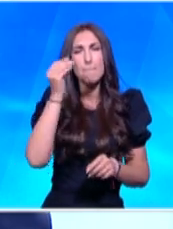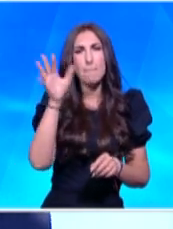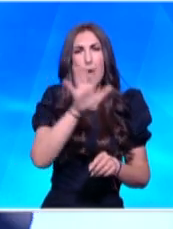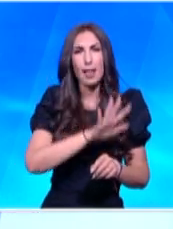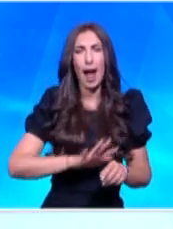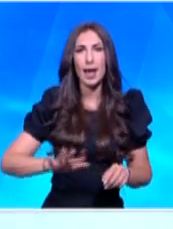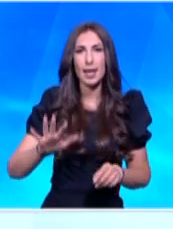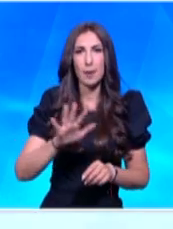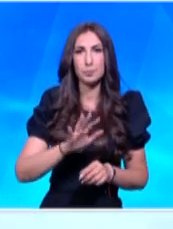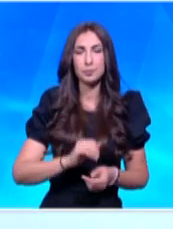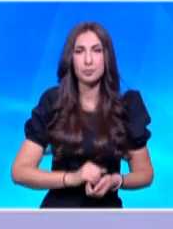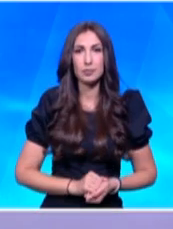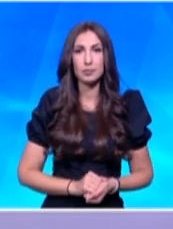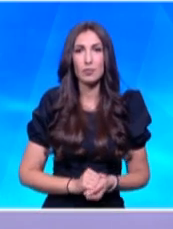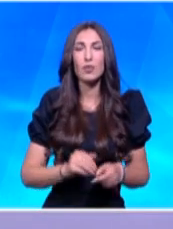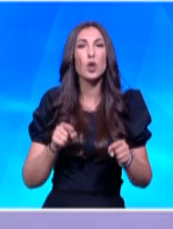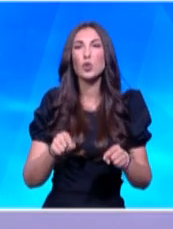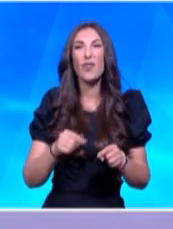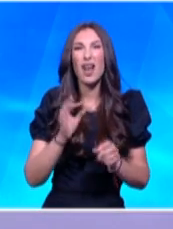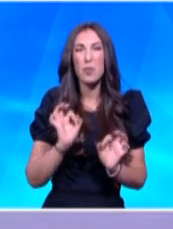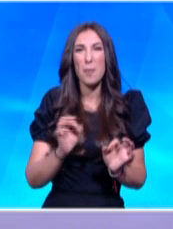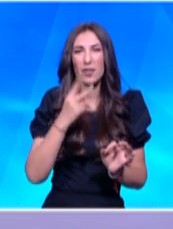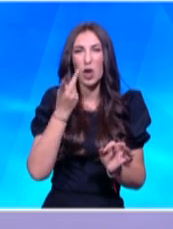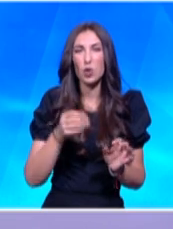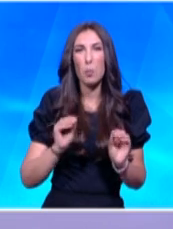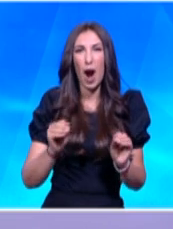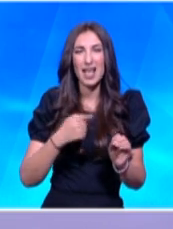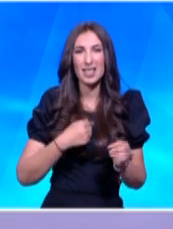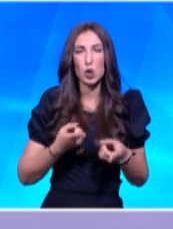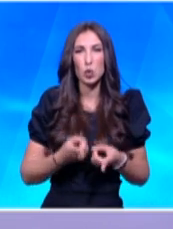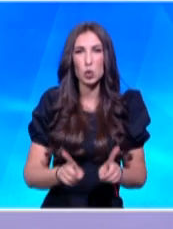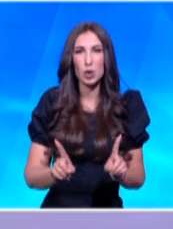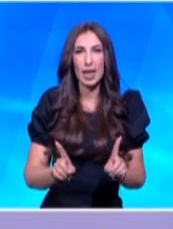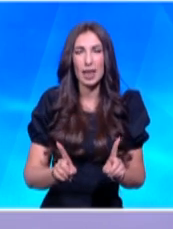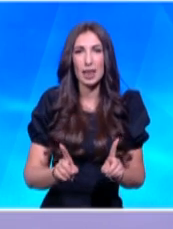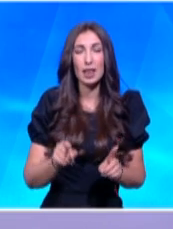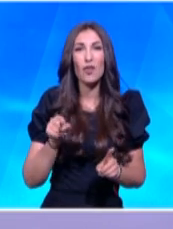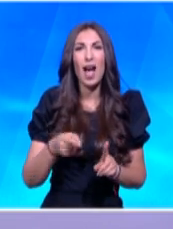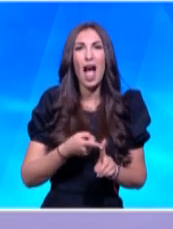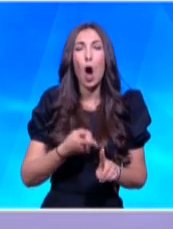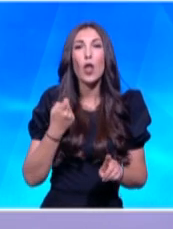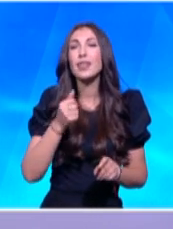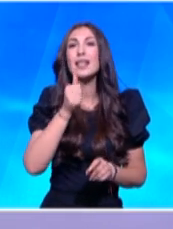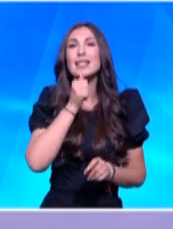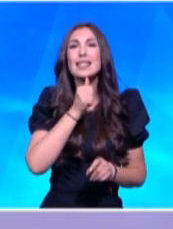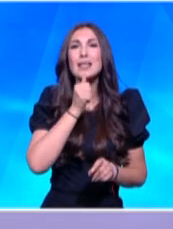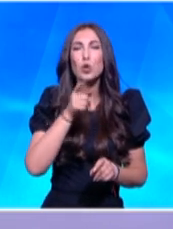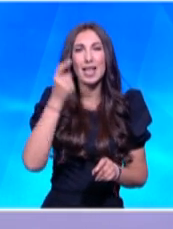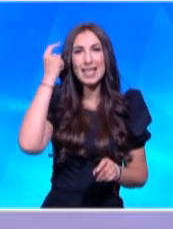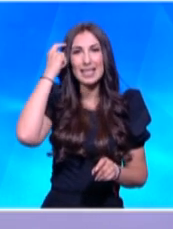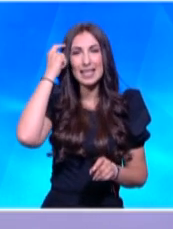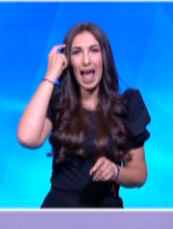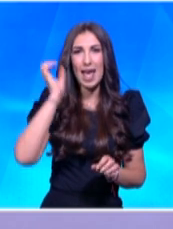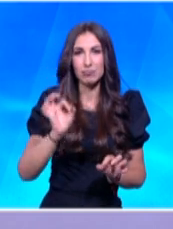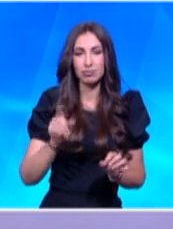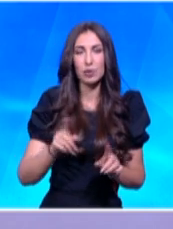България. Това нещо, което показах сутринта, е от събота. Знае се за тази